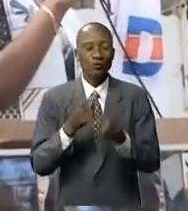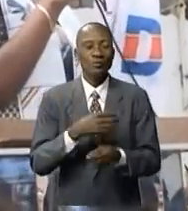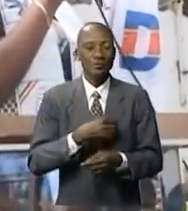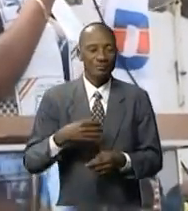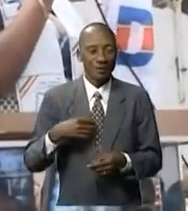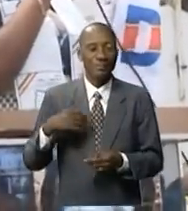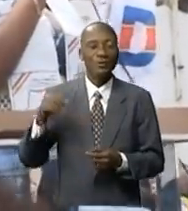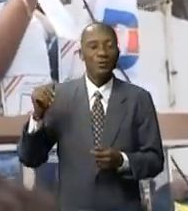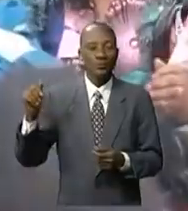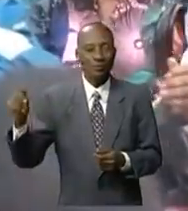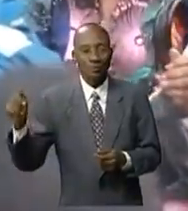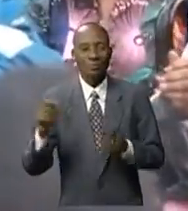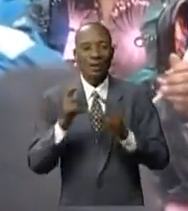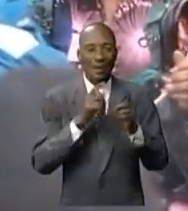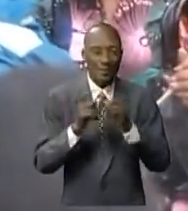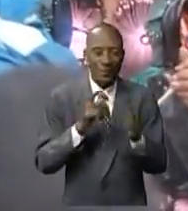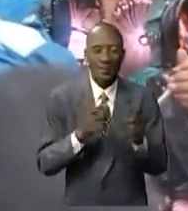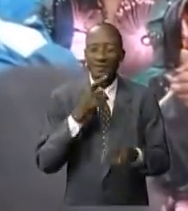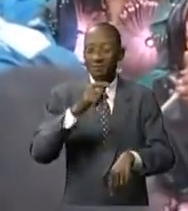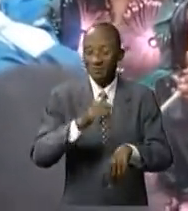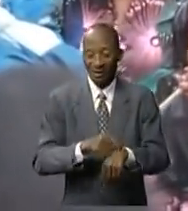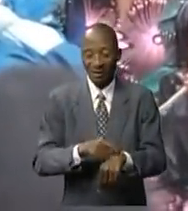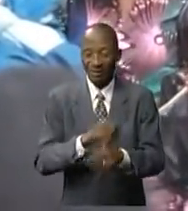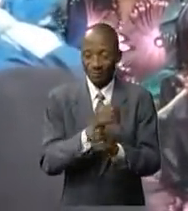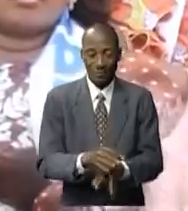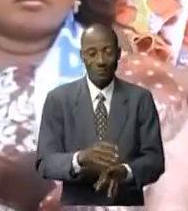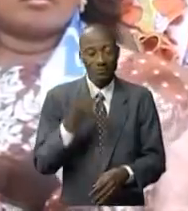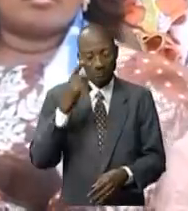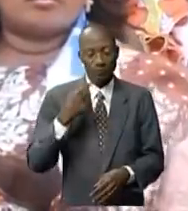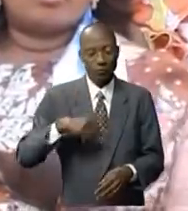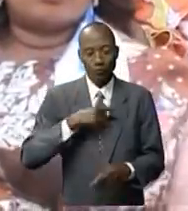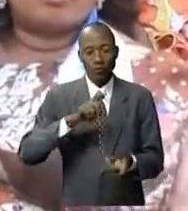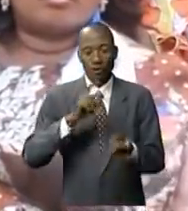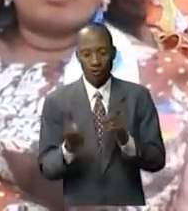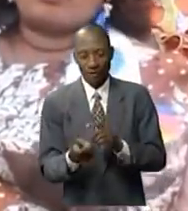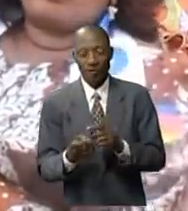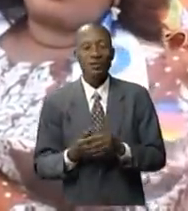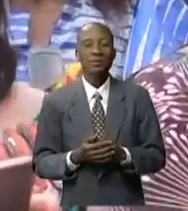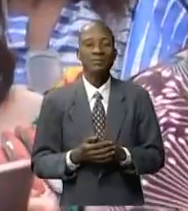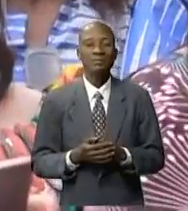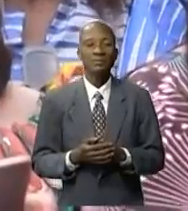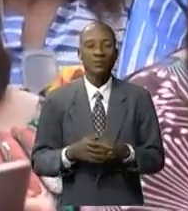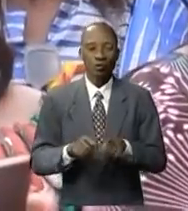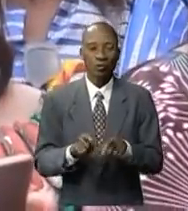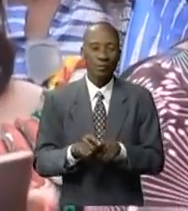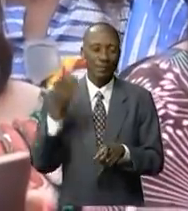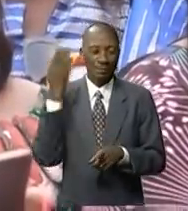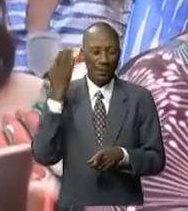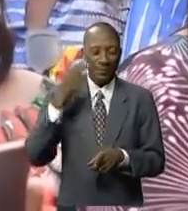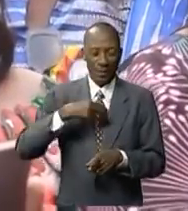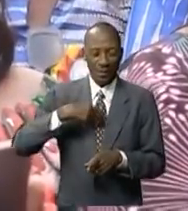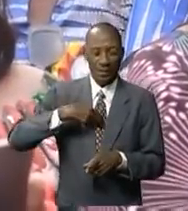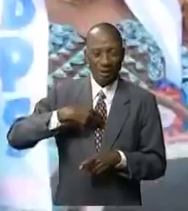camarades femmes à l'unité et à l'amour du parti de fait, le docteur Étienne Tshisekedi Diomulumba, pour faire triompher l'UDPS aux élections